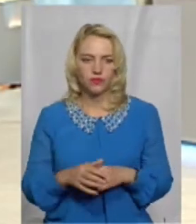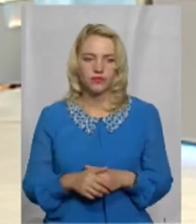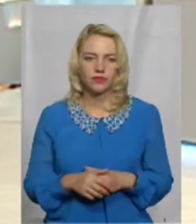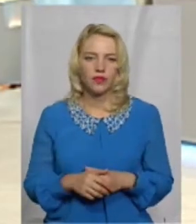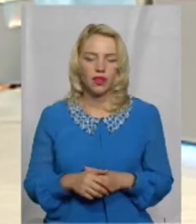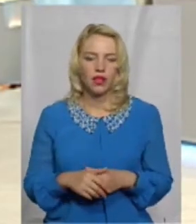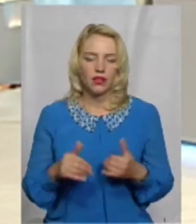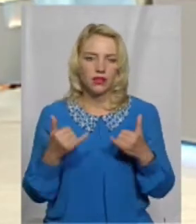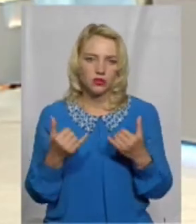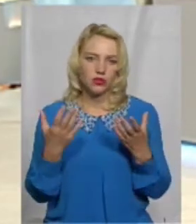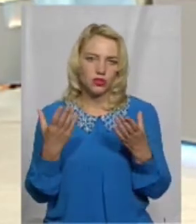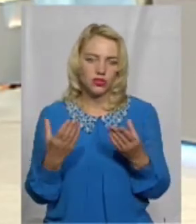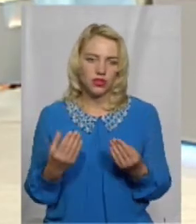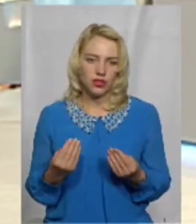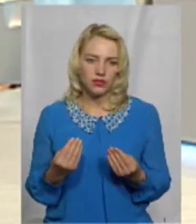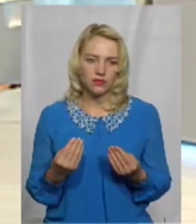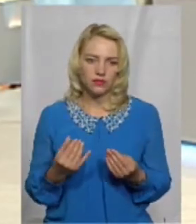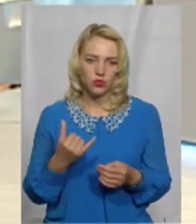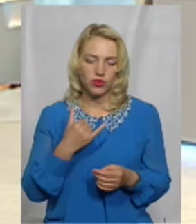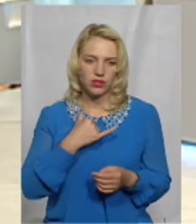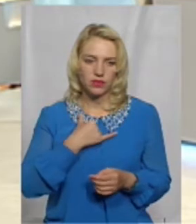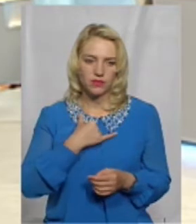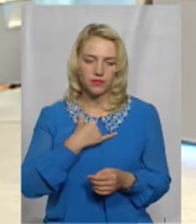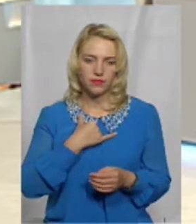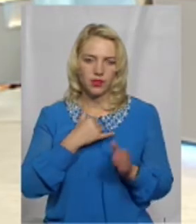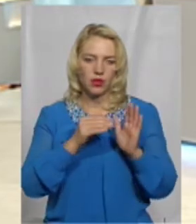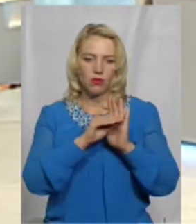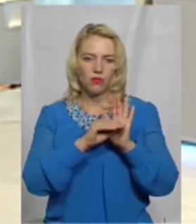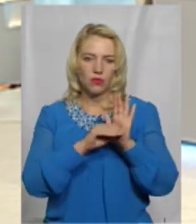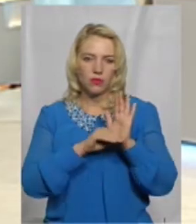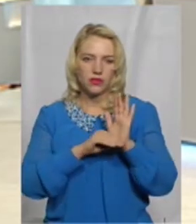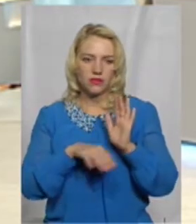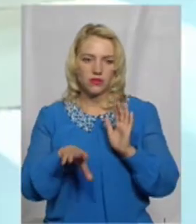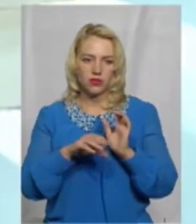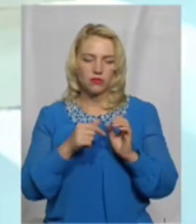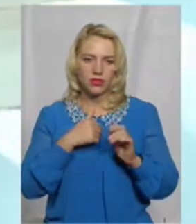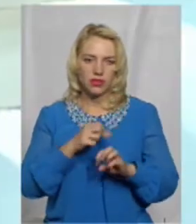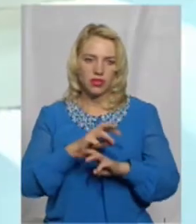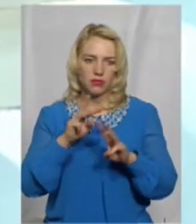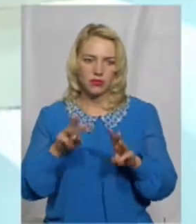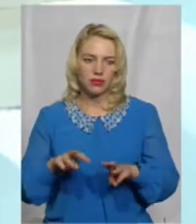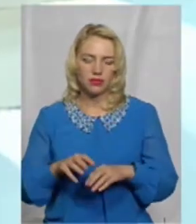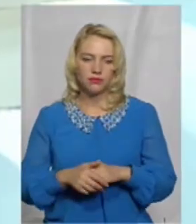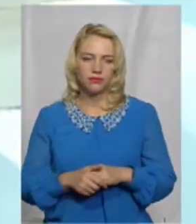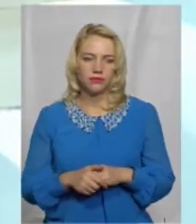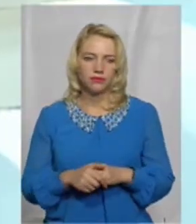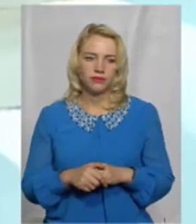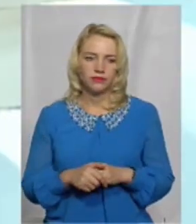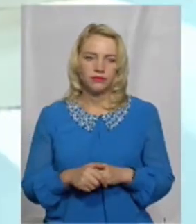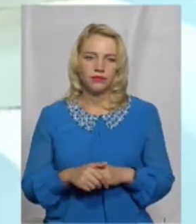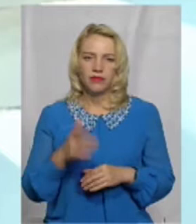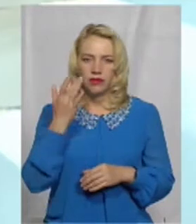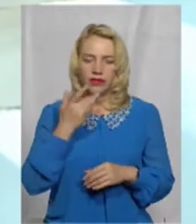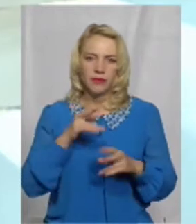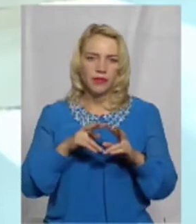ми на сьогоднішній день, в нас прописано все по раціоні. Ми забезпечуємо. Uh-huh. Літом так само,